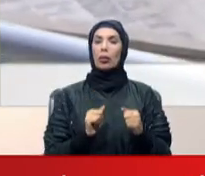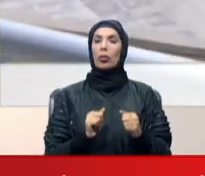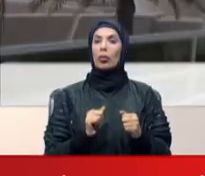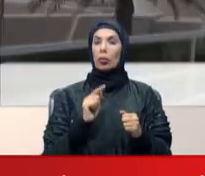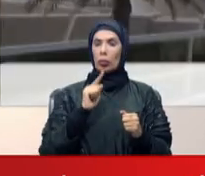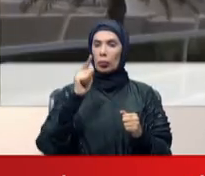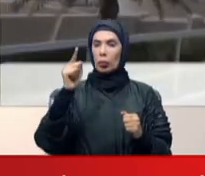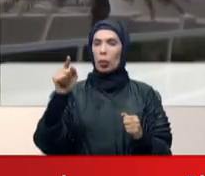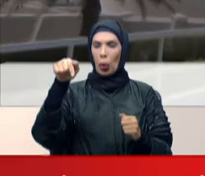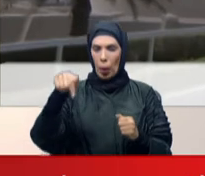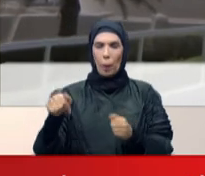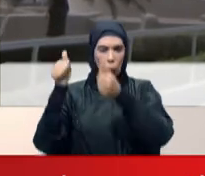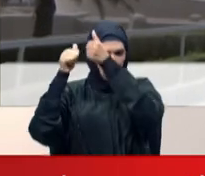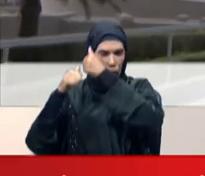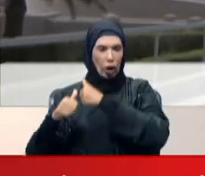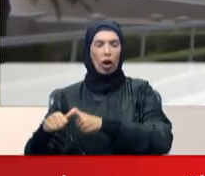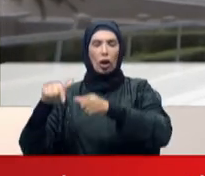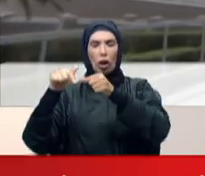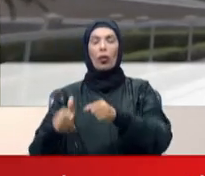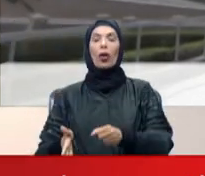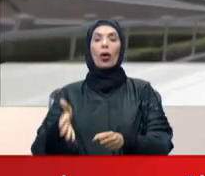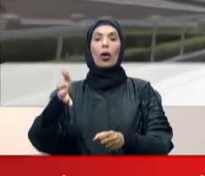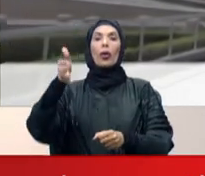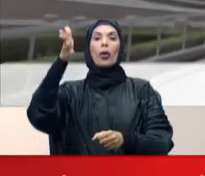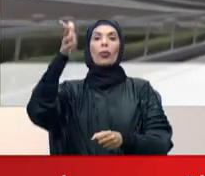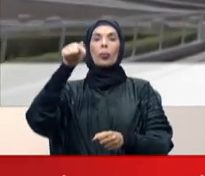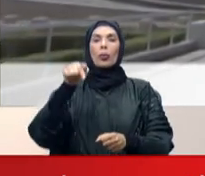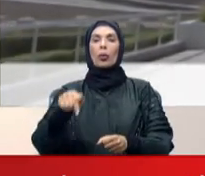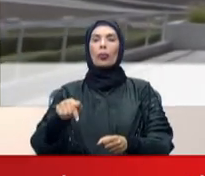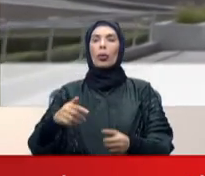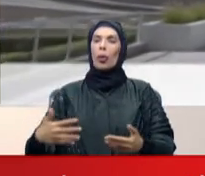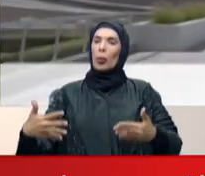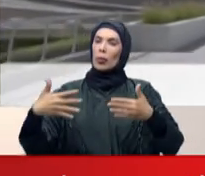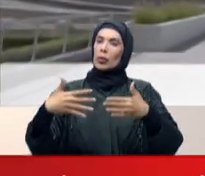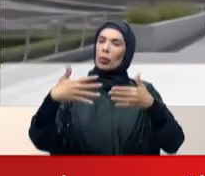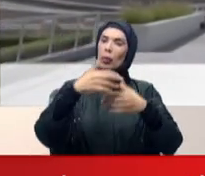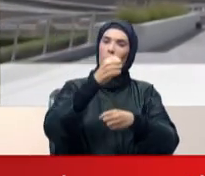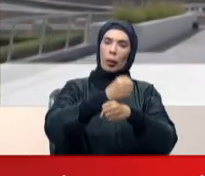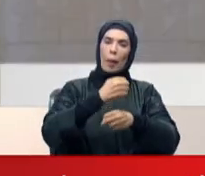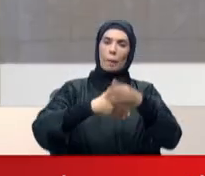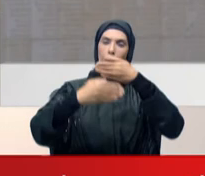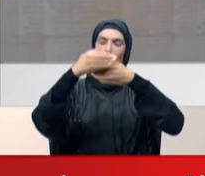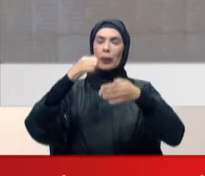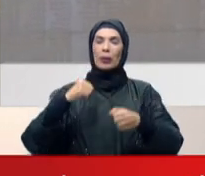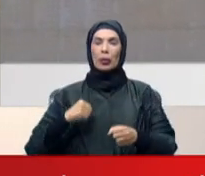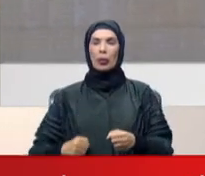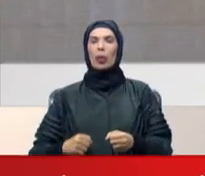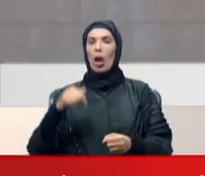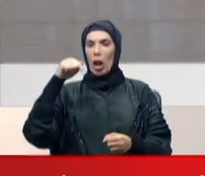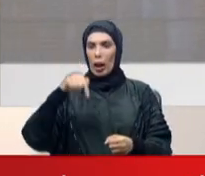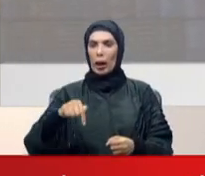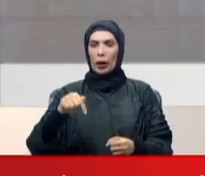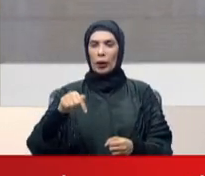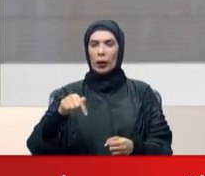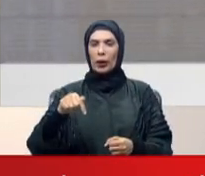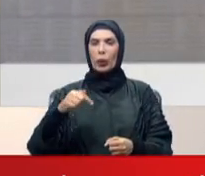تخلد أسماءهم عبر الأجيال، وأن يكون هذا الصرح لكل مساهم بالفكر والعمل في بناء الوطن من الماضي والحاضر وإلى جيل